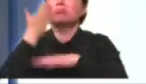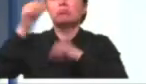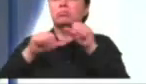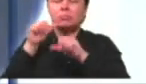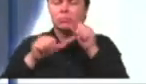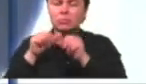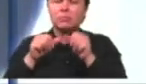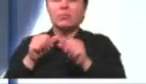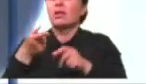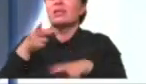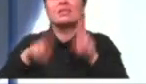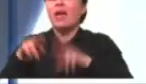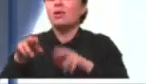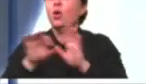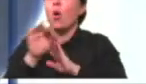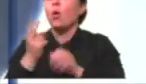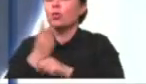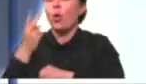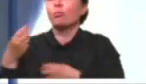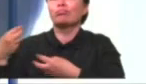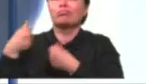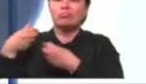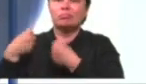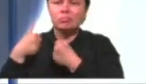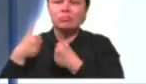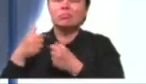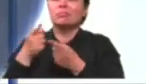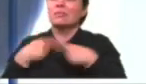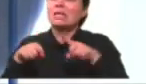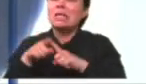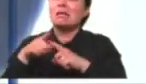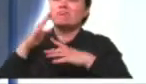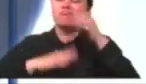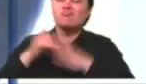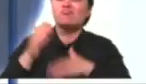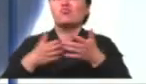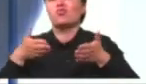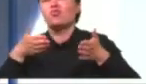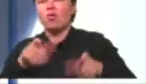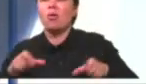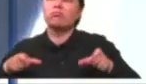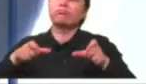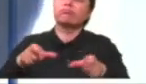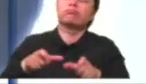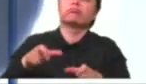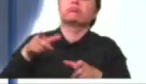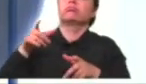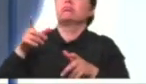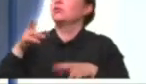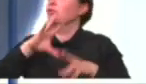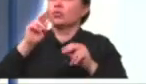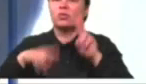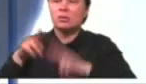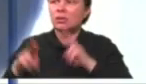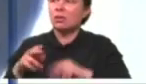zależy z dostępności środków na rewitalizację infrastruktury. Jak wiemy, zrealizowany Krajowy Program Kolejowy.